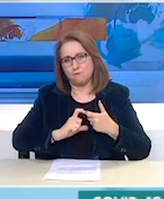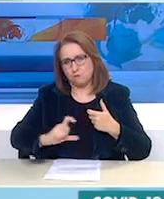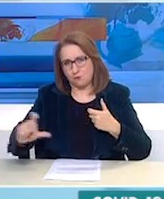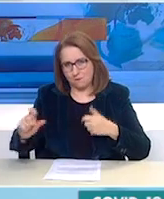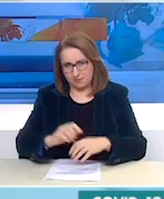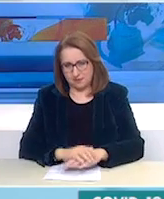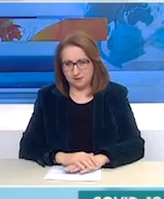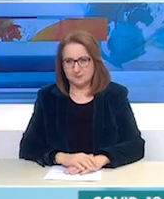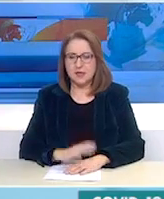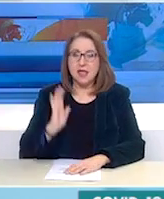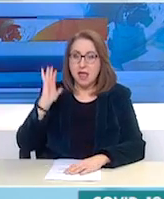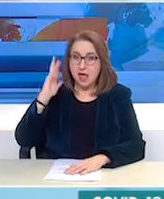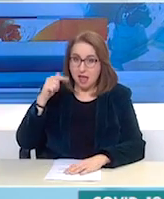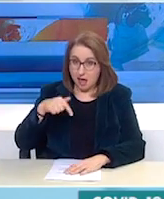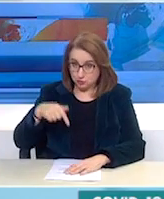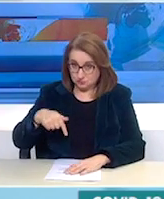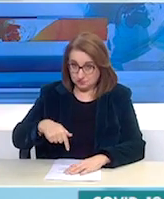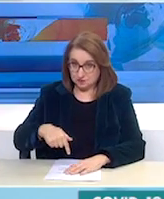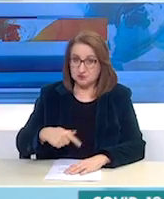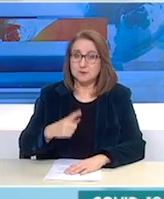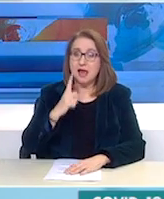Έως σήμερα, περισσότερο από